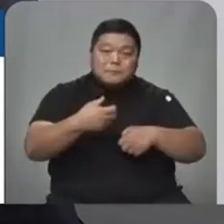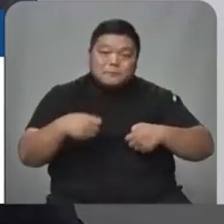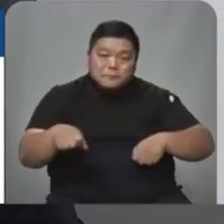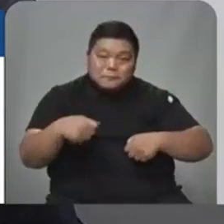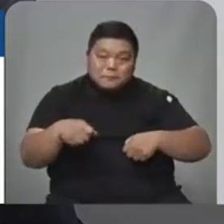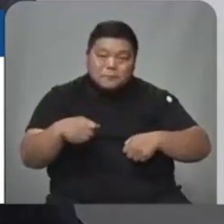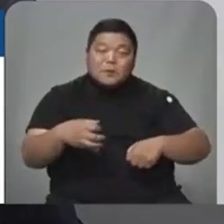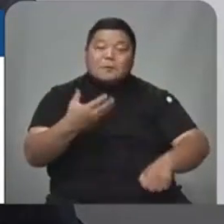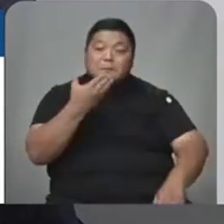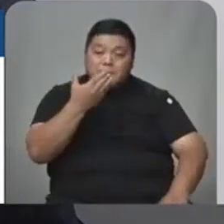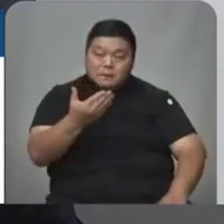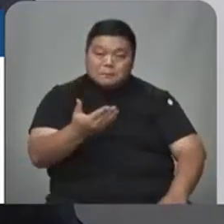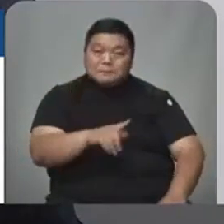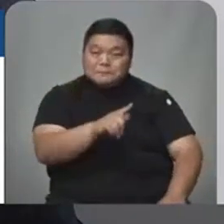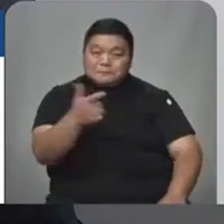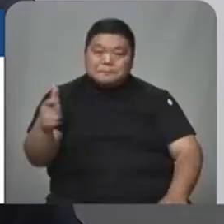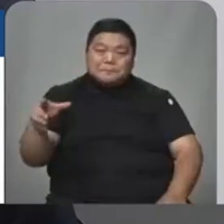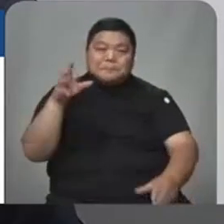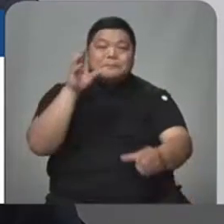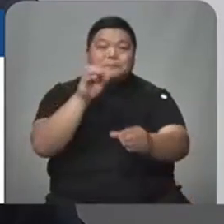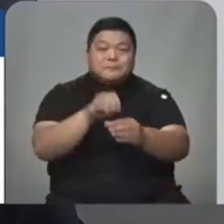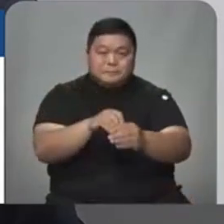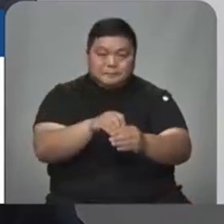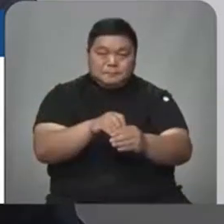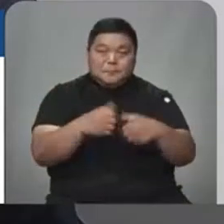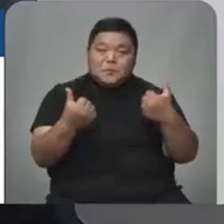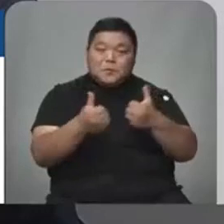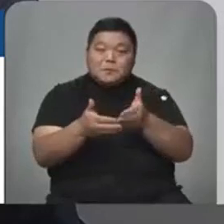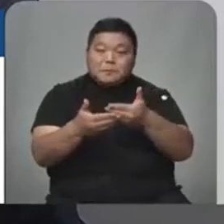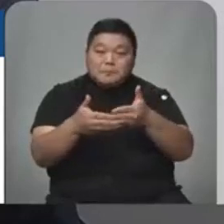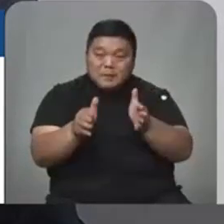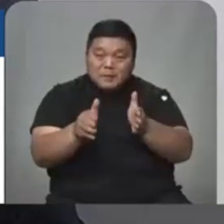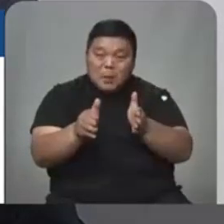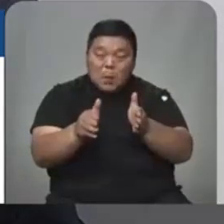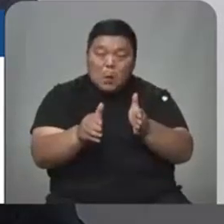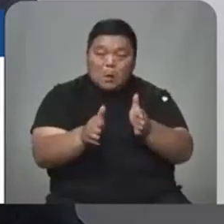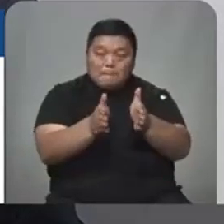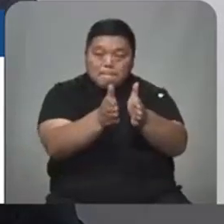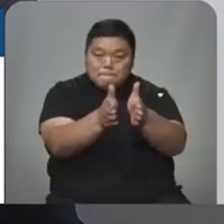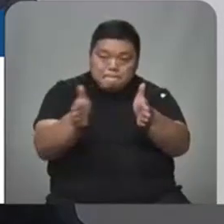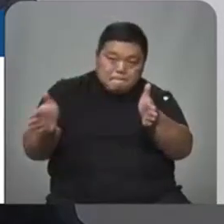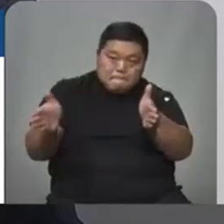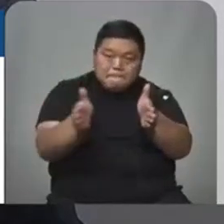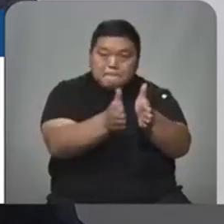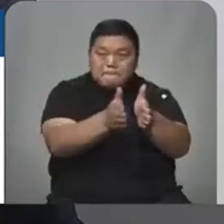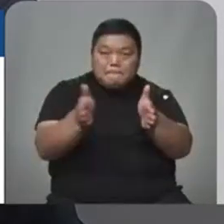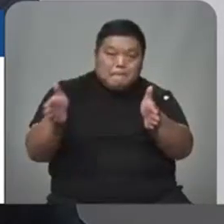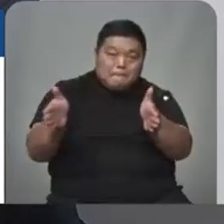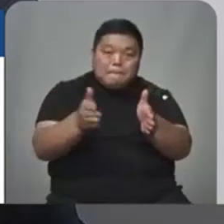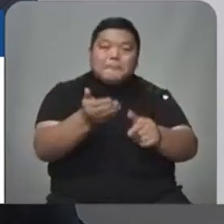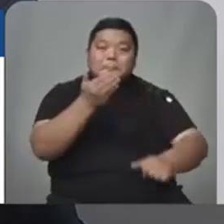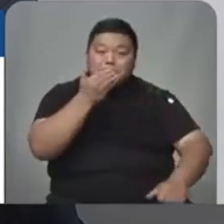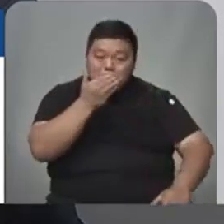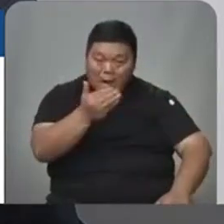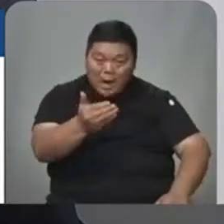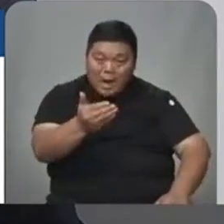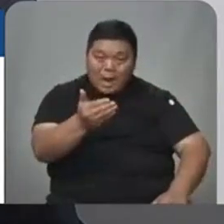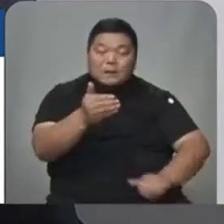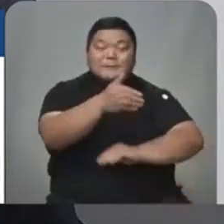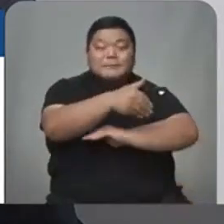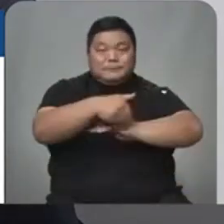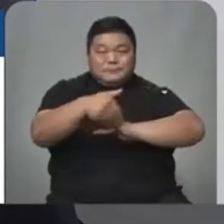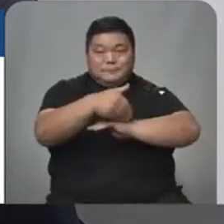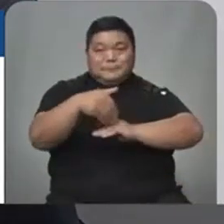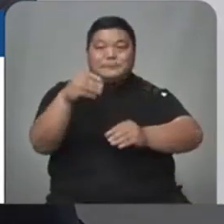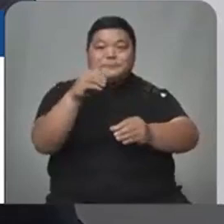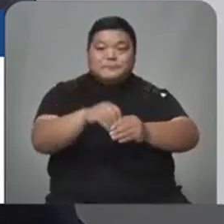있게끔 다목적으로 저희가 지금 건립할 예정이고 회의실들도 저희가 어떤 소형, 중형, 대형 다양한 행사들을 유치할